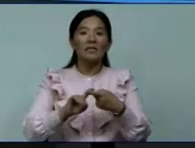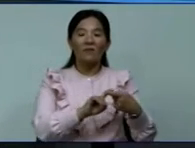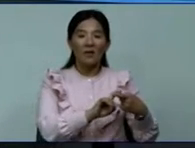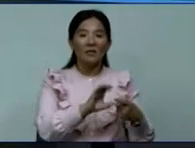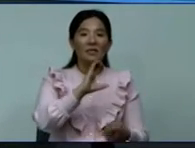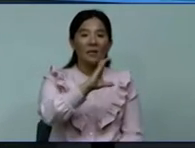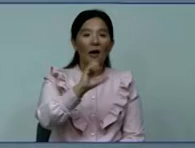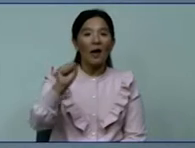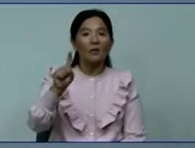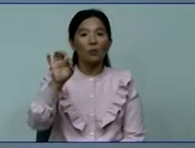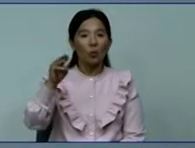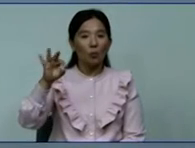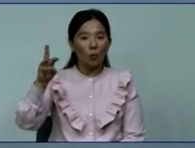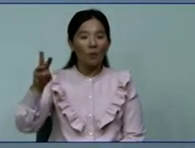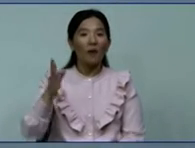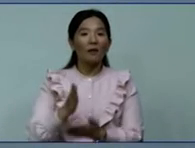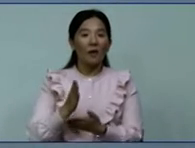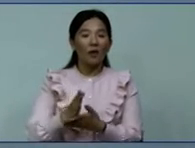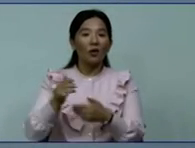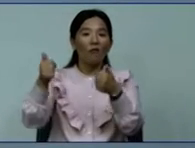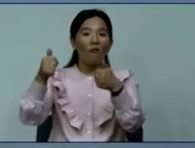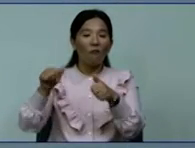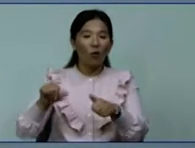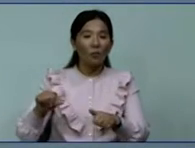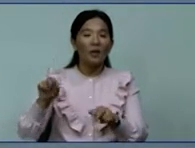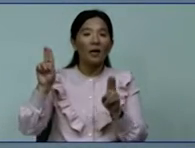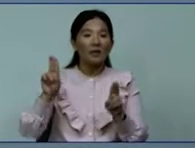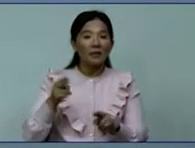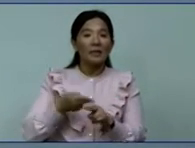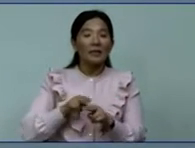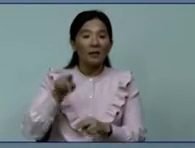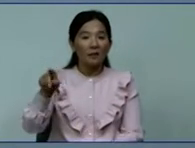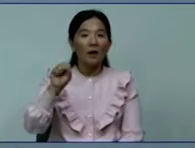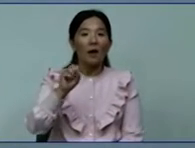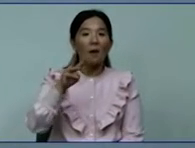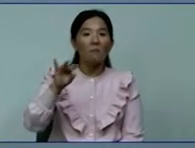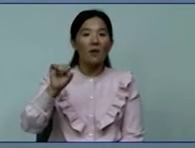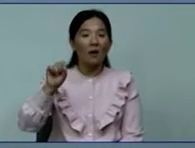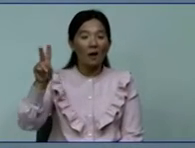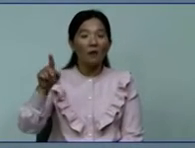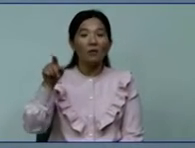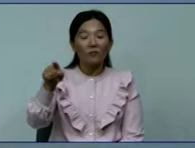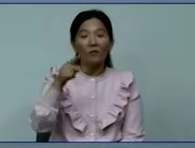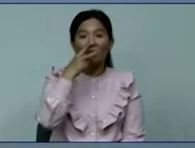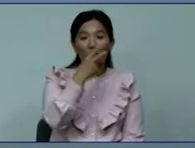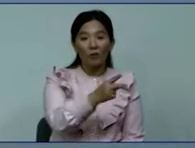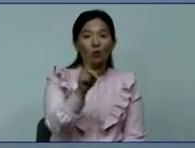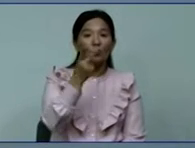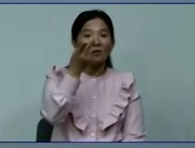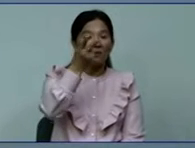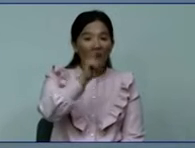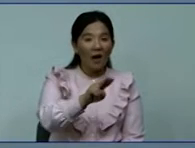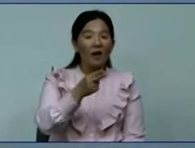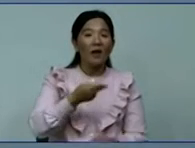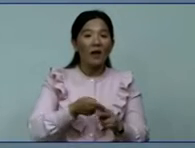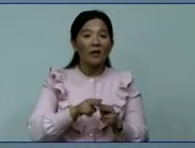с азотом. Данная формула – это аммиак. Итак, вы видите, что два электрона у